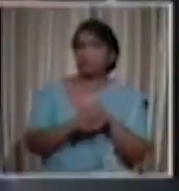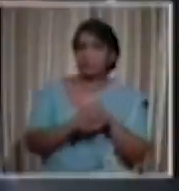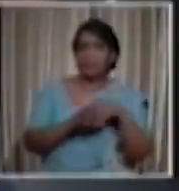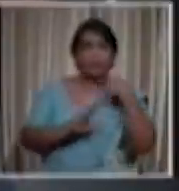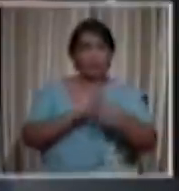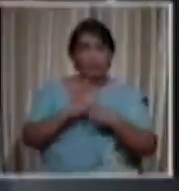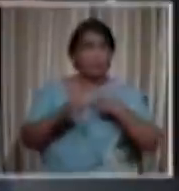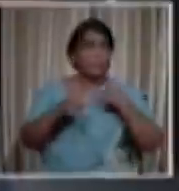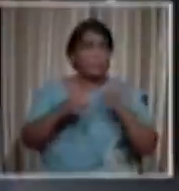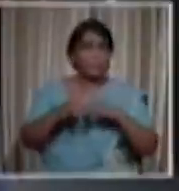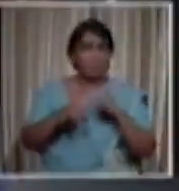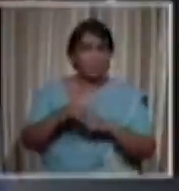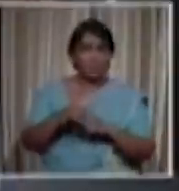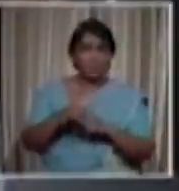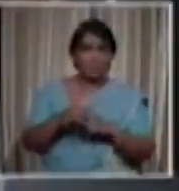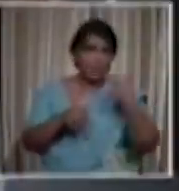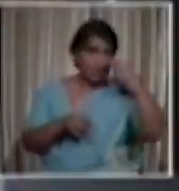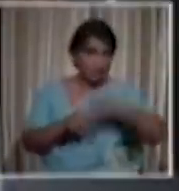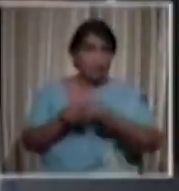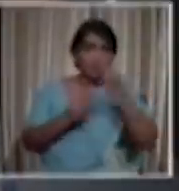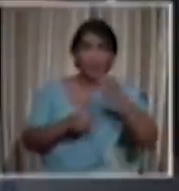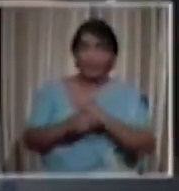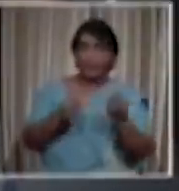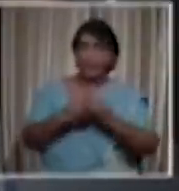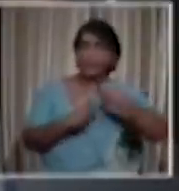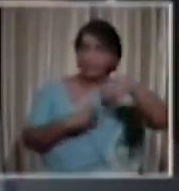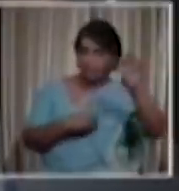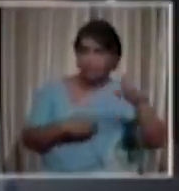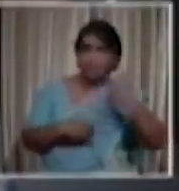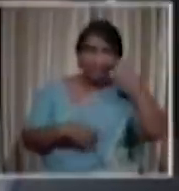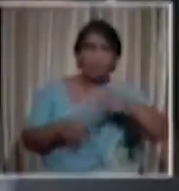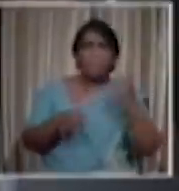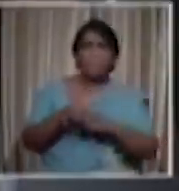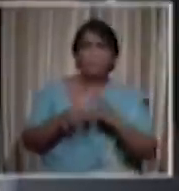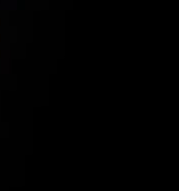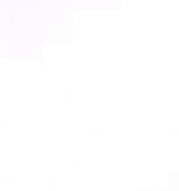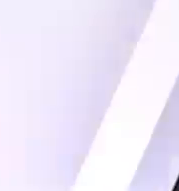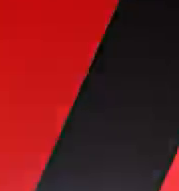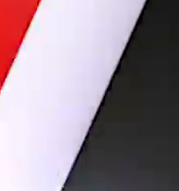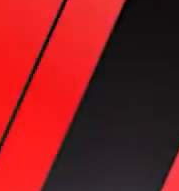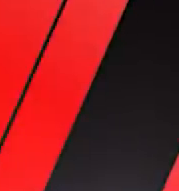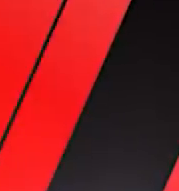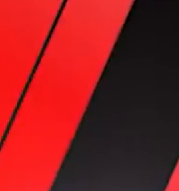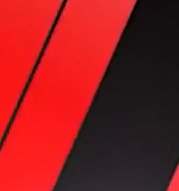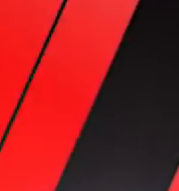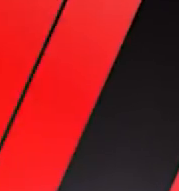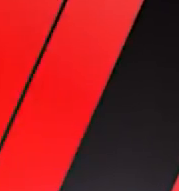රටේ ප්‍රශ්නයක් ගැන කතා කරා. තෙල් ටික දුන්නා නම් ගෑස් ටික දුන්නා නම් තෙල් ප්‍රශ්නේ ඉතුරු වෙන්නේ පොහොර දුන්නා නම්.